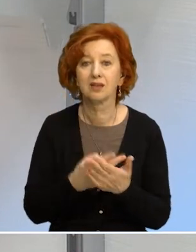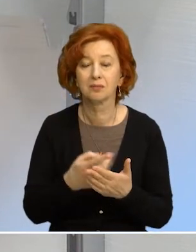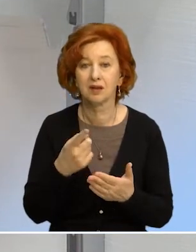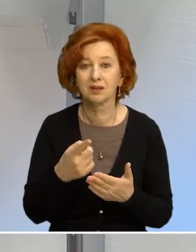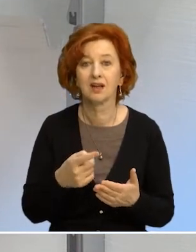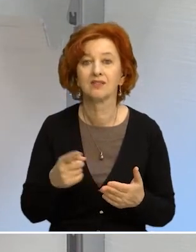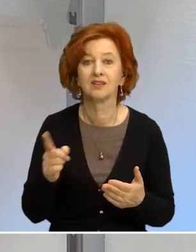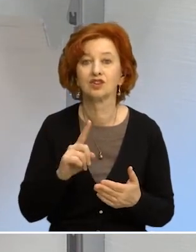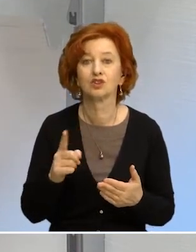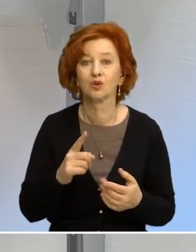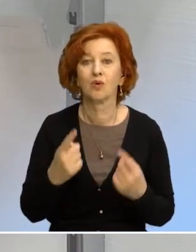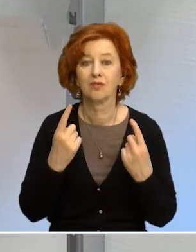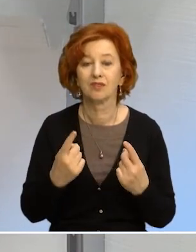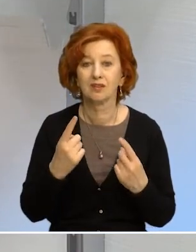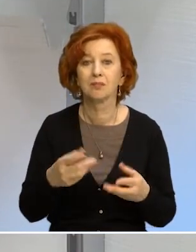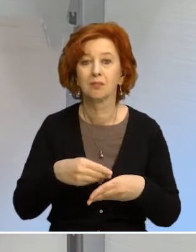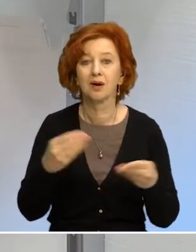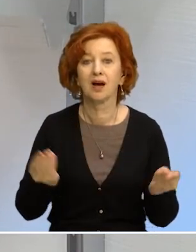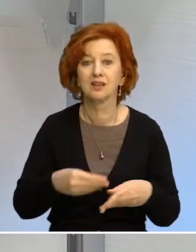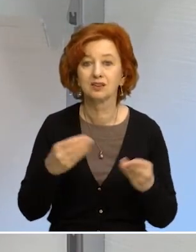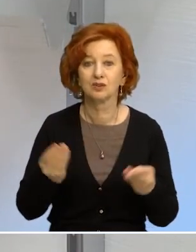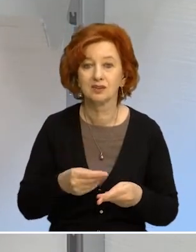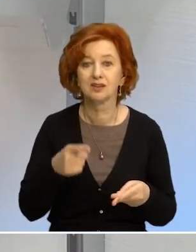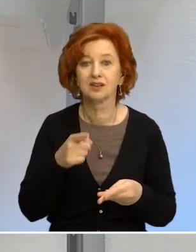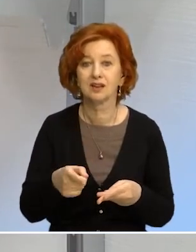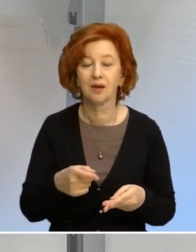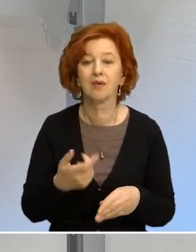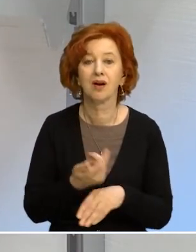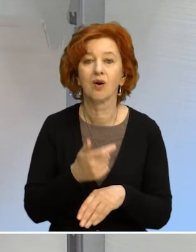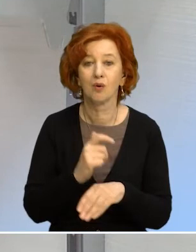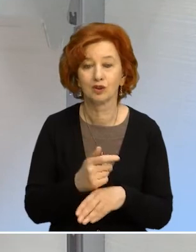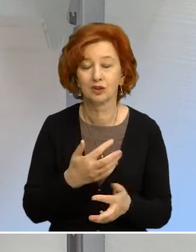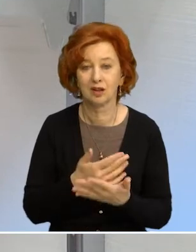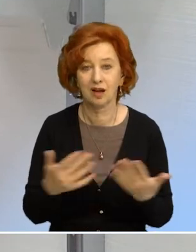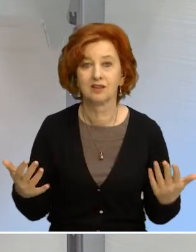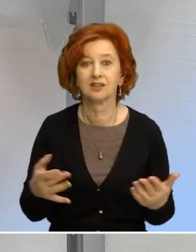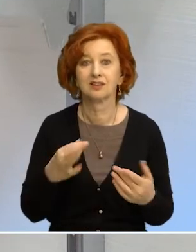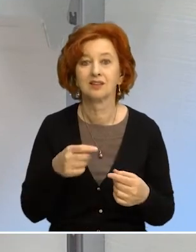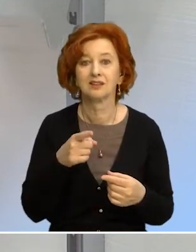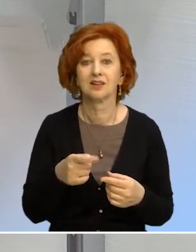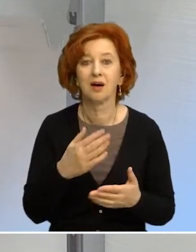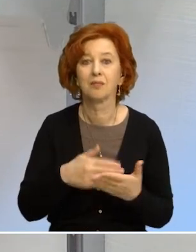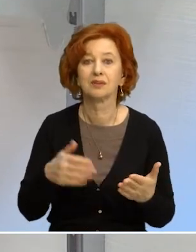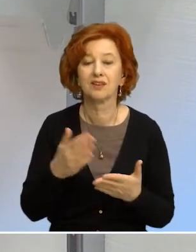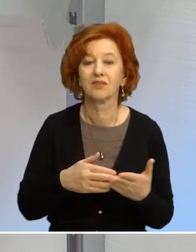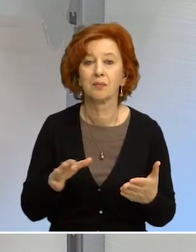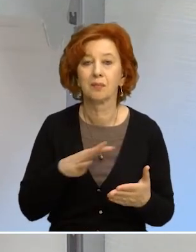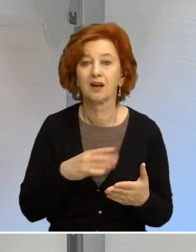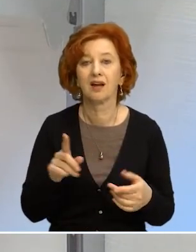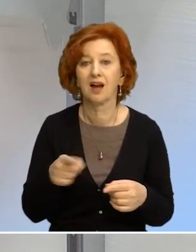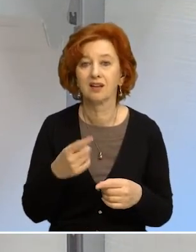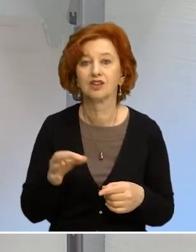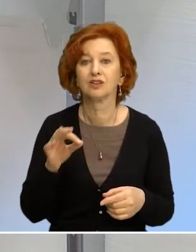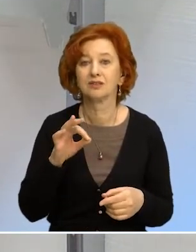за рубежом на небьющуюся посуду, толстостенные чашки, толстостенные блюдца,